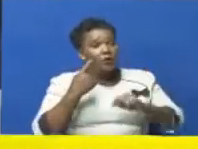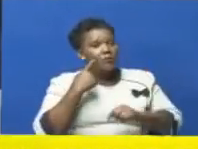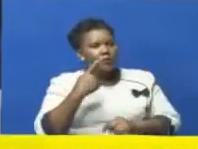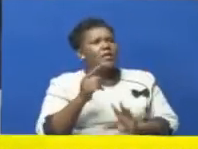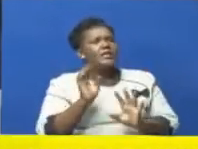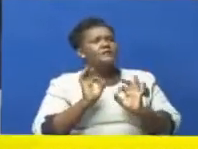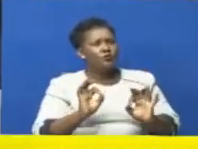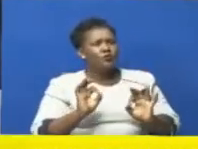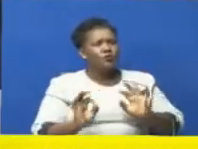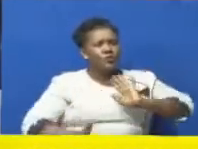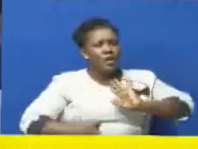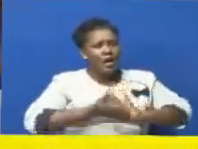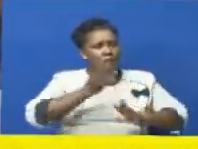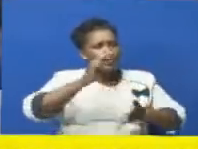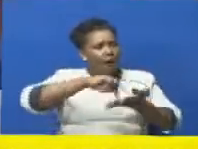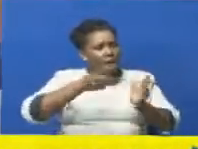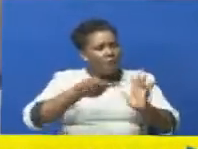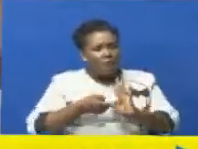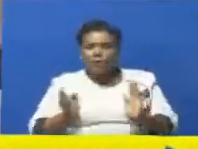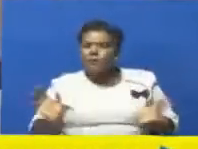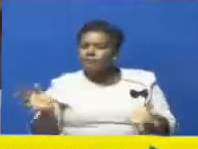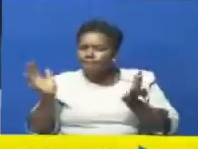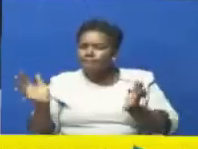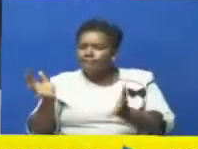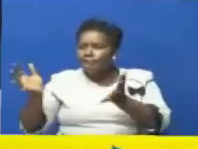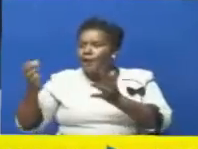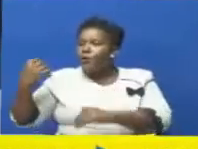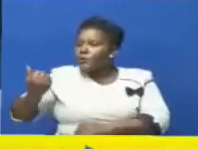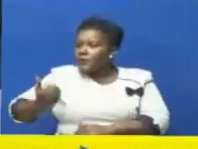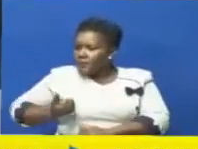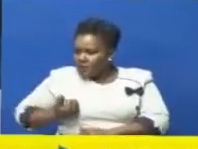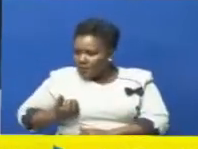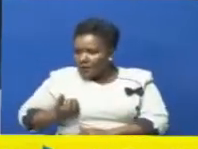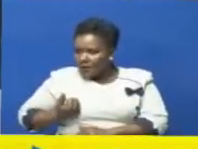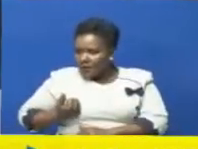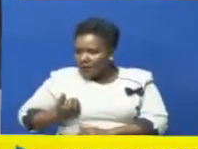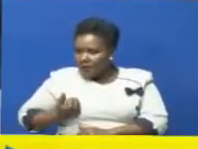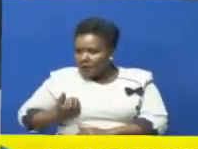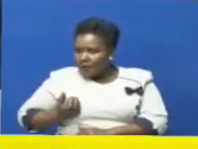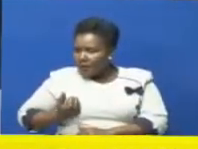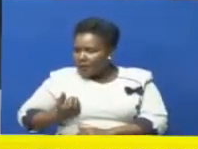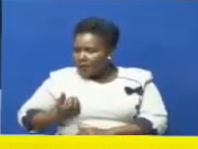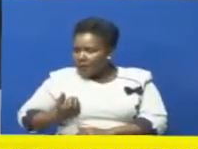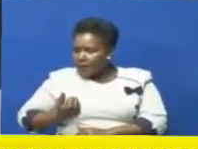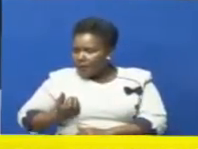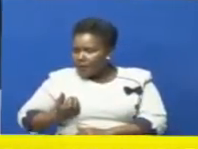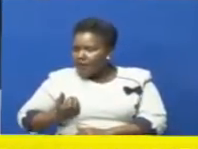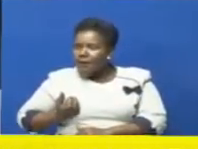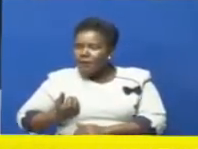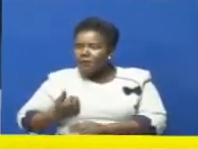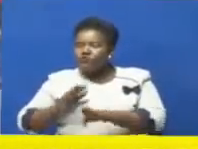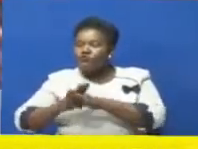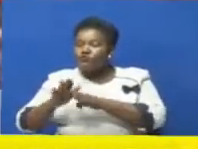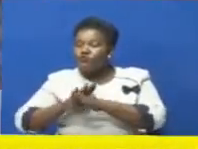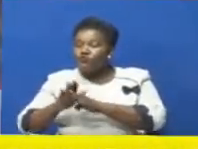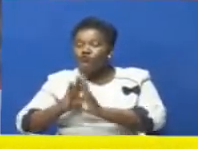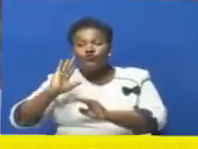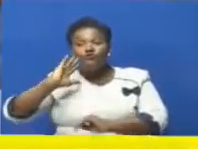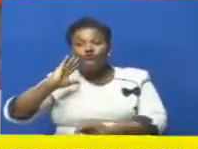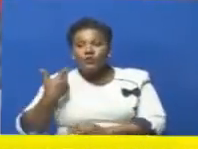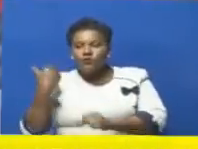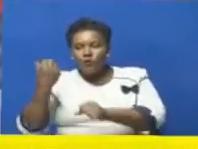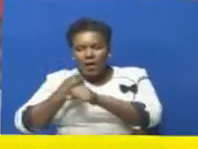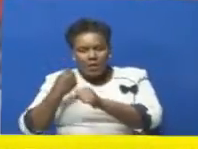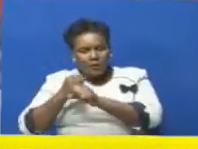katika kuhamasisha watoto wa kike, ikiwemo kuongea nao ana kwa ana na kuwaonyesha kazi za kisayansi